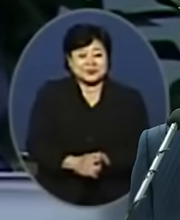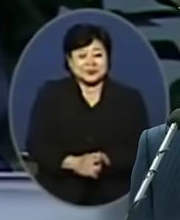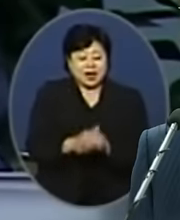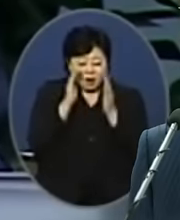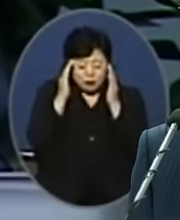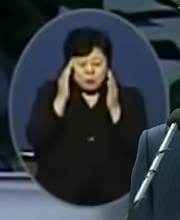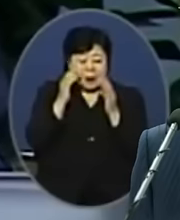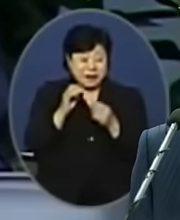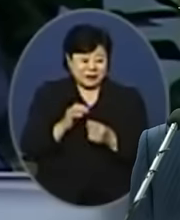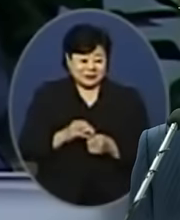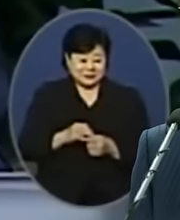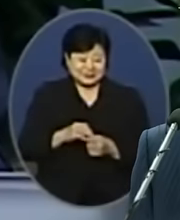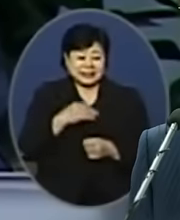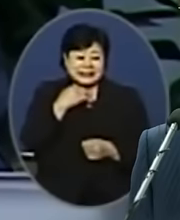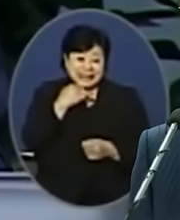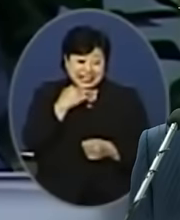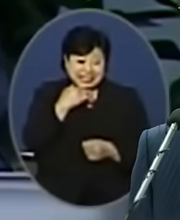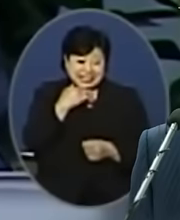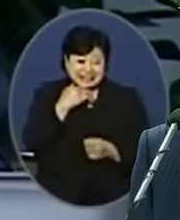이대로 공부를 하면 나이가